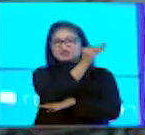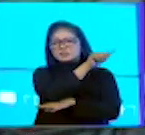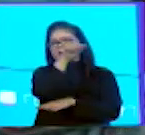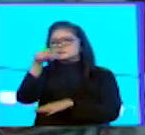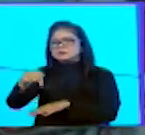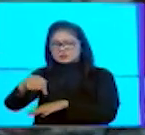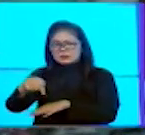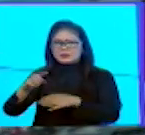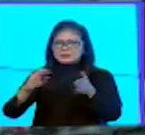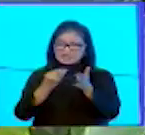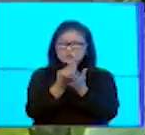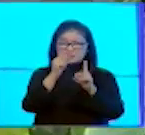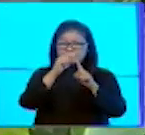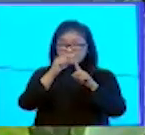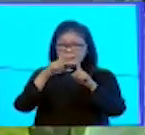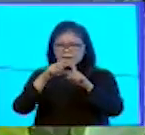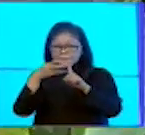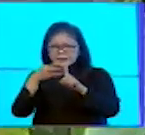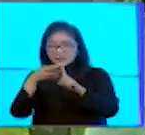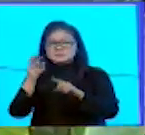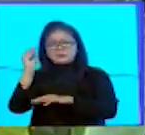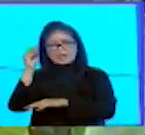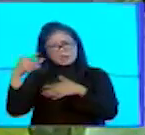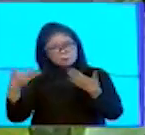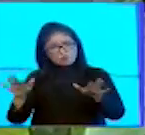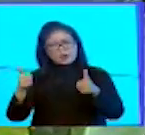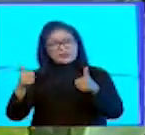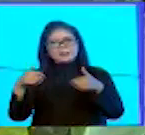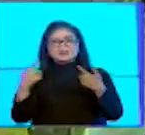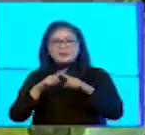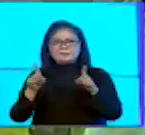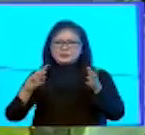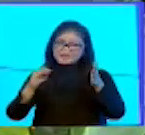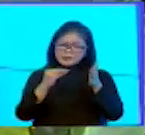PPDB 2021 dengan syarat mengikuti alur